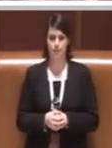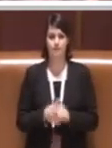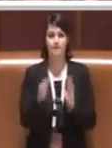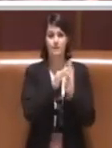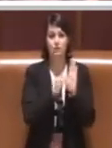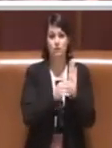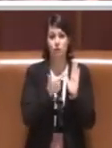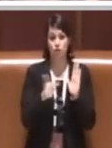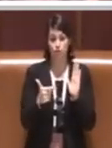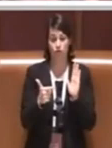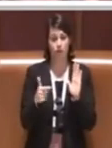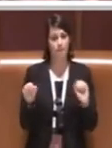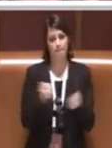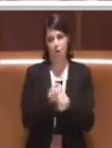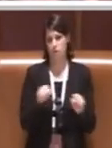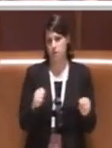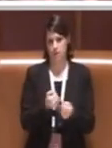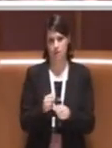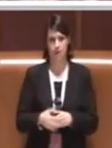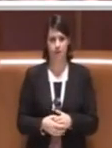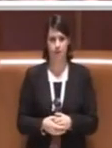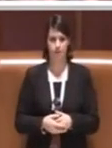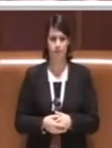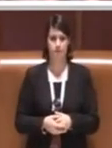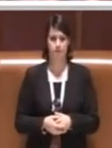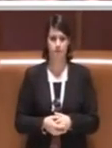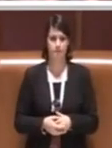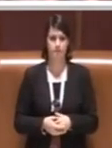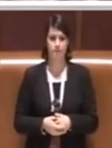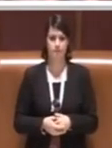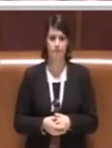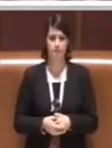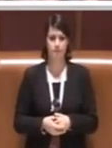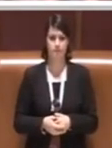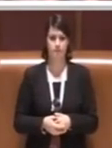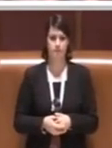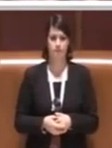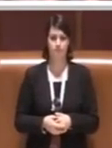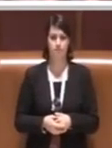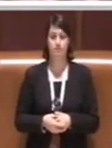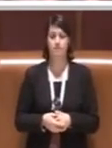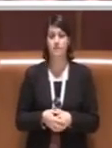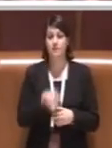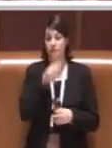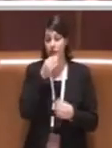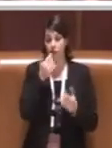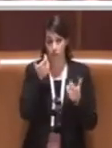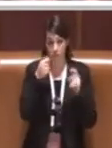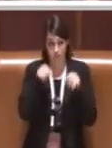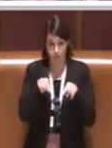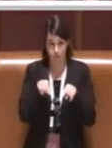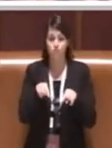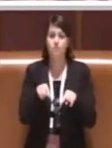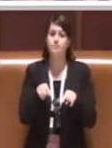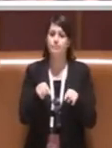è in contrasto con la normativa vigente. Per questo non è accoglibile, ma sul censimento